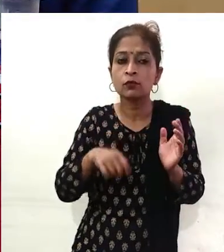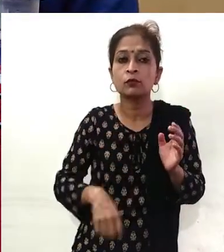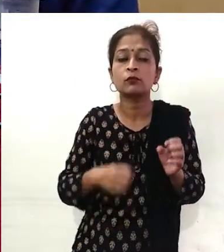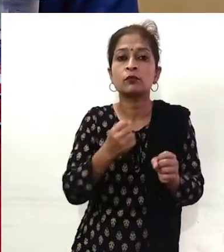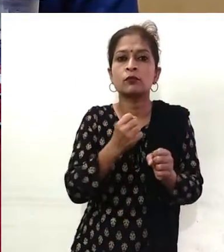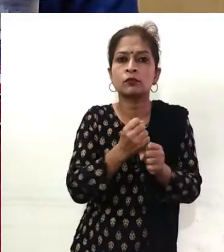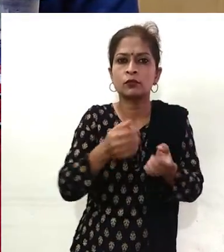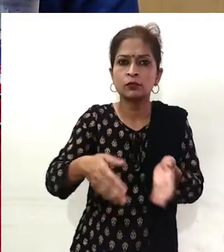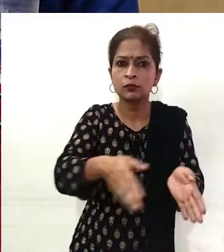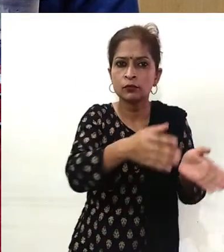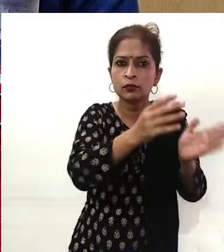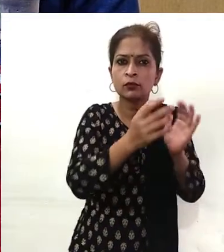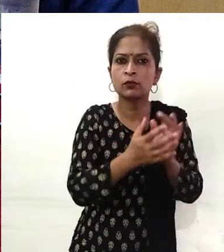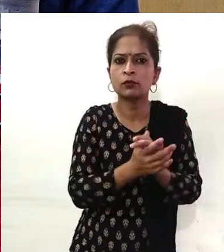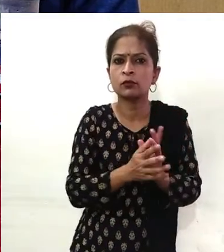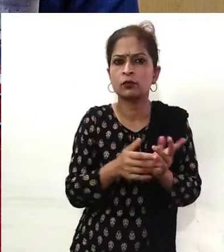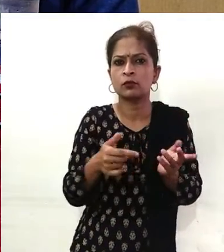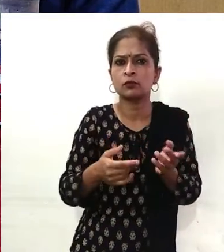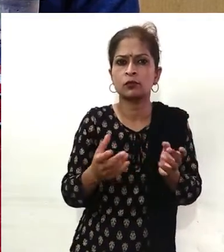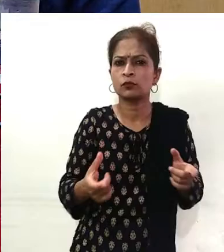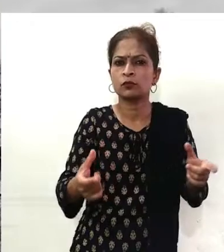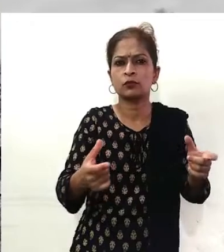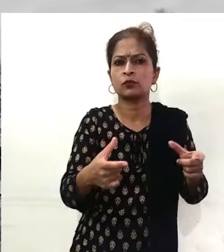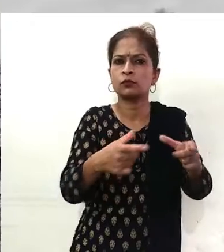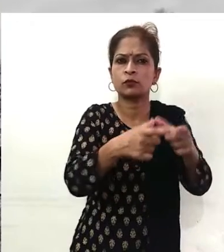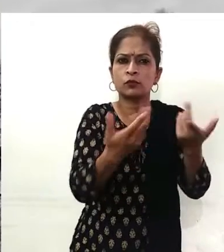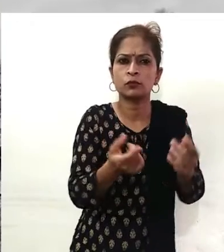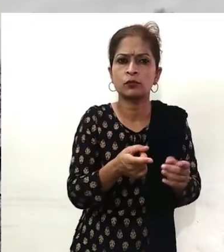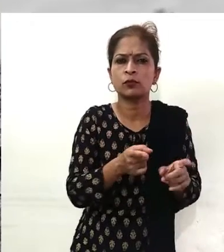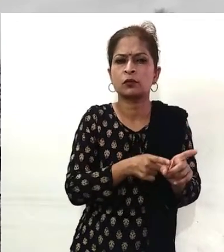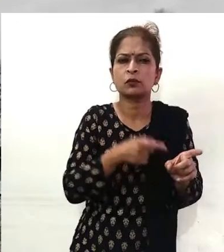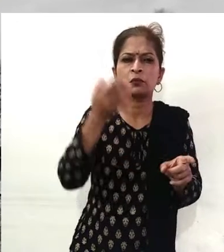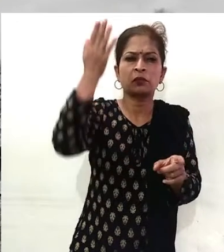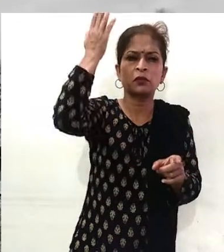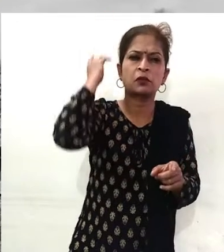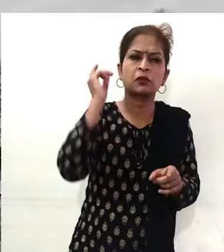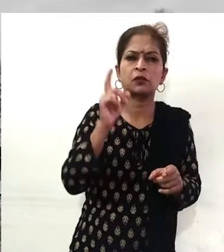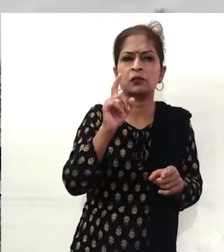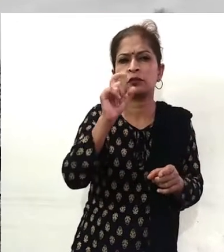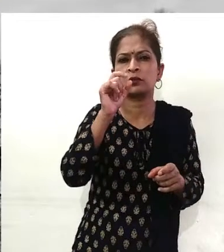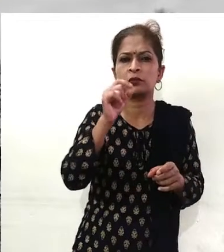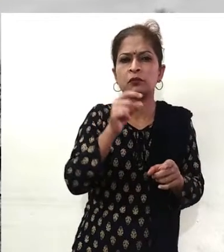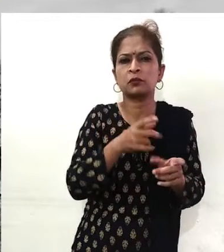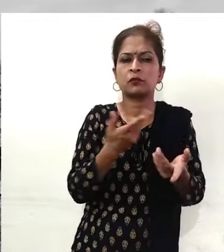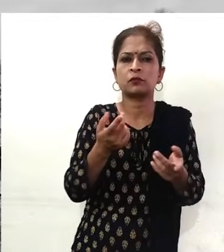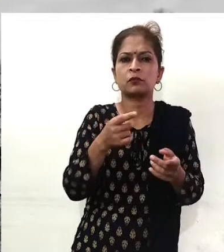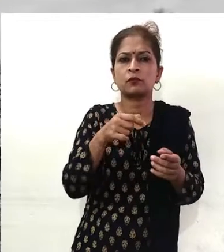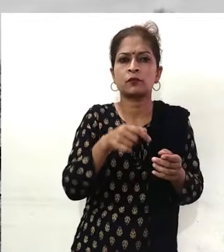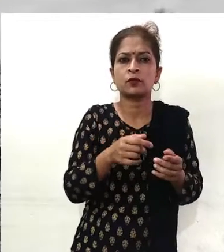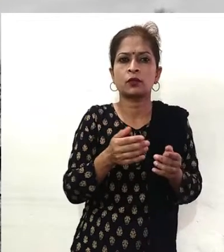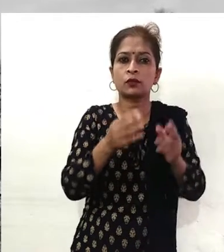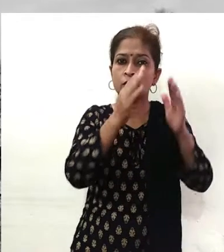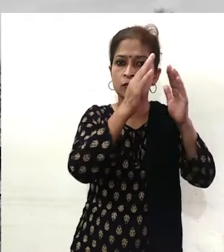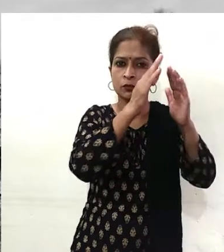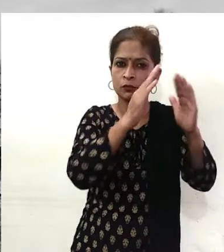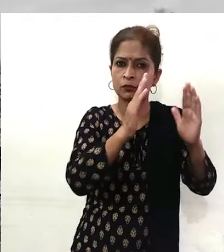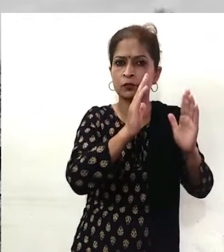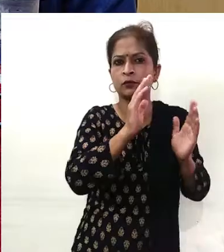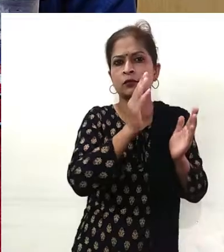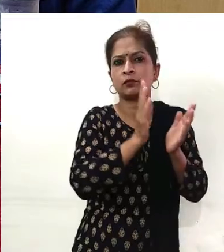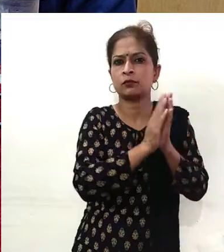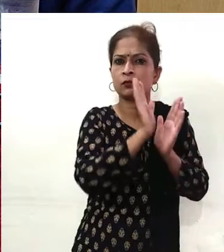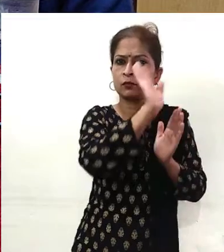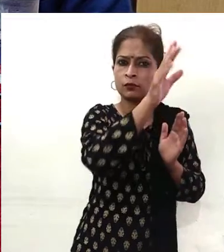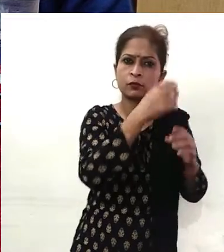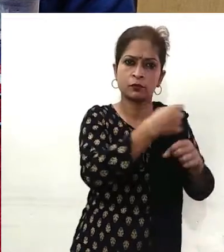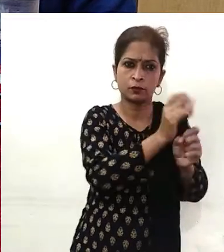गंगा डायनेस्टी के चोड़ गंगादेव 10वीं शताब्दी में ये मंदिर बनाए हैं, ऐसा लिखा जाता है। जी, पर हमने जो बचपन से कहानी सुना है, जो कि प्रीतिकर